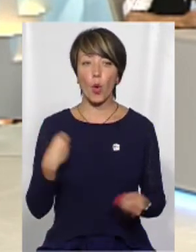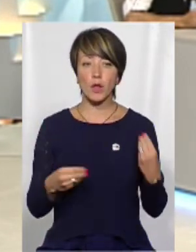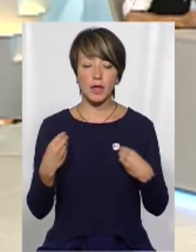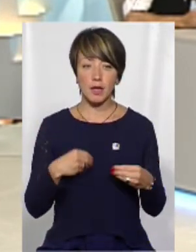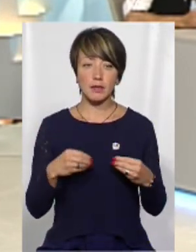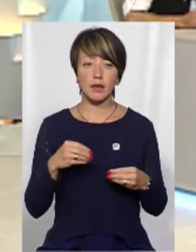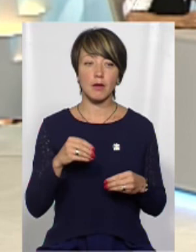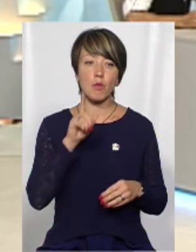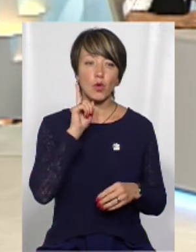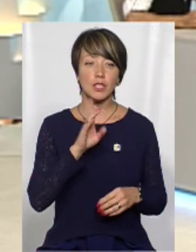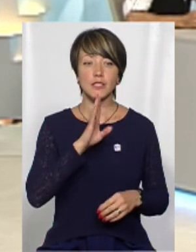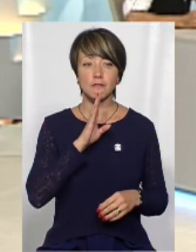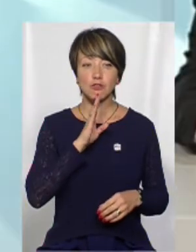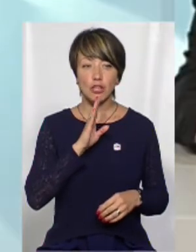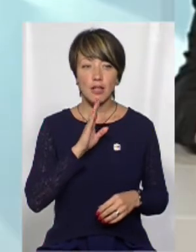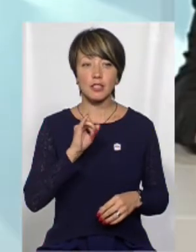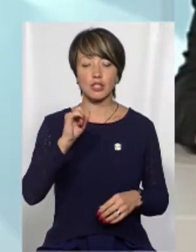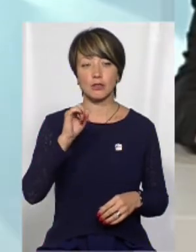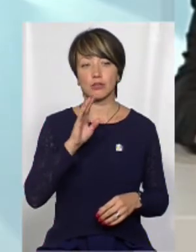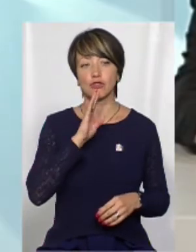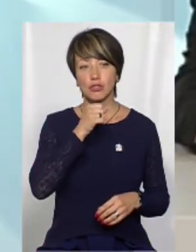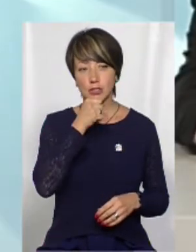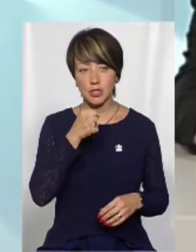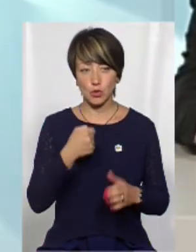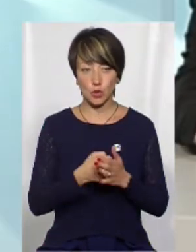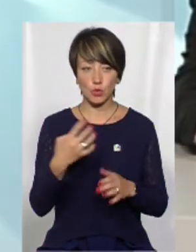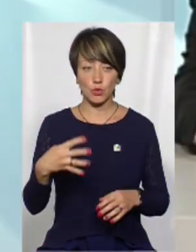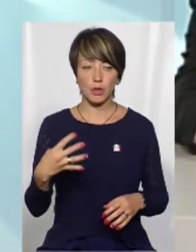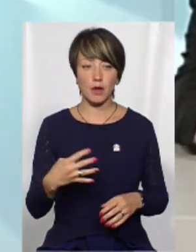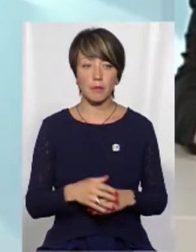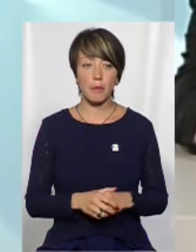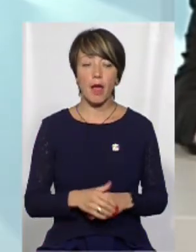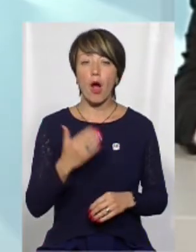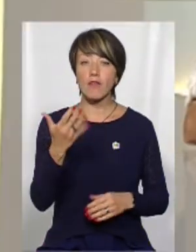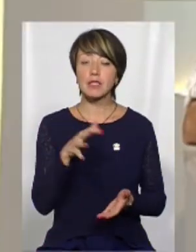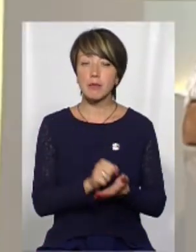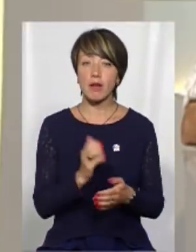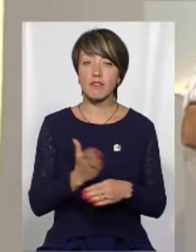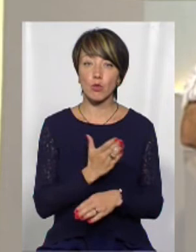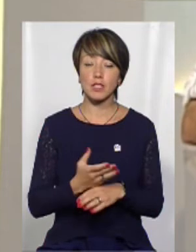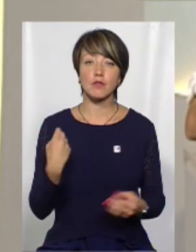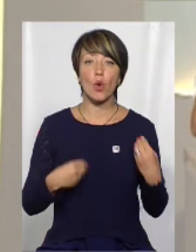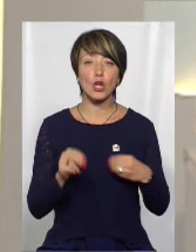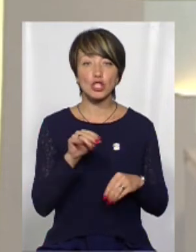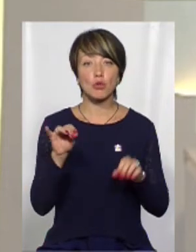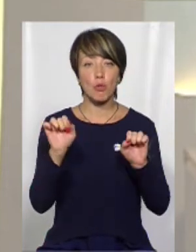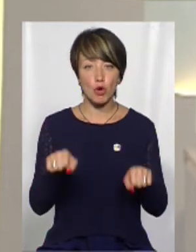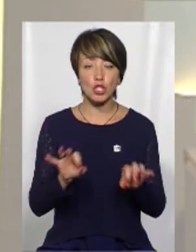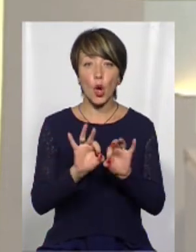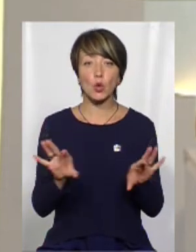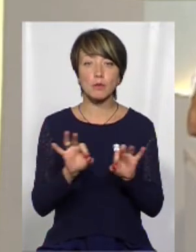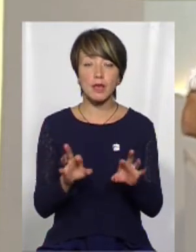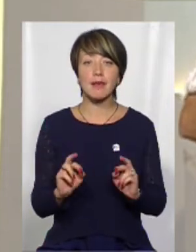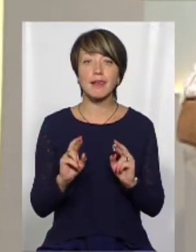молоді дівчата, жінки, то саме. А от займаючись виробництвом одягу, чи можете ви